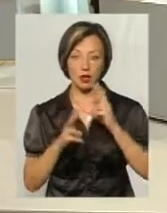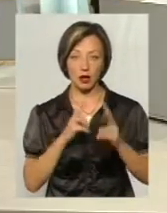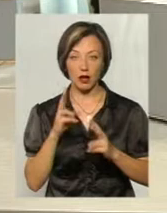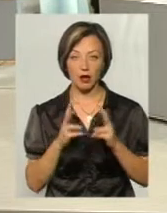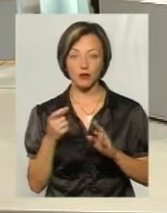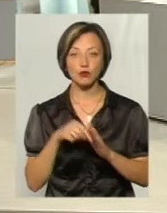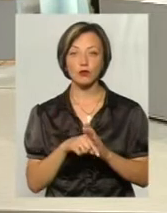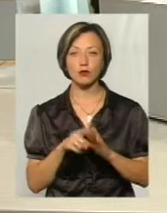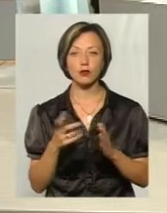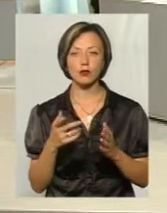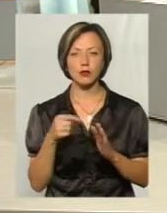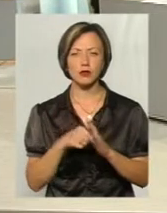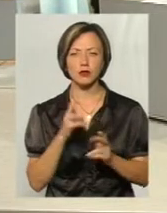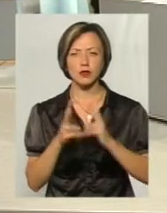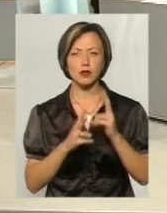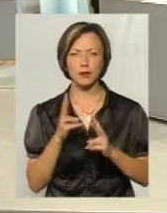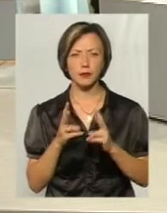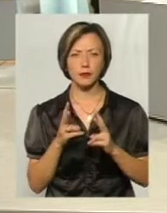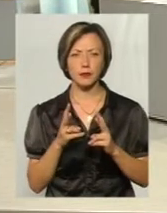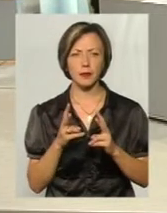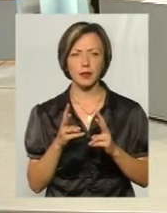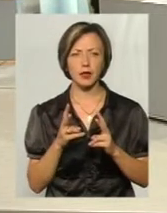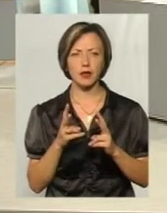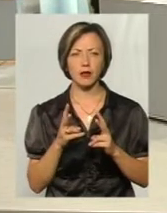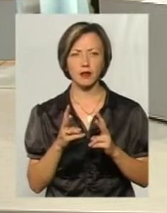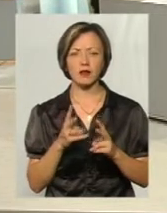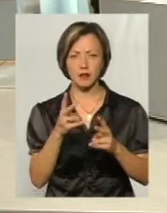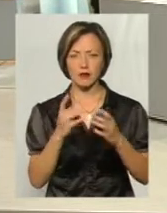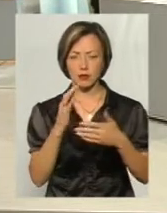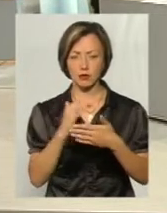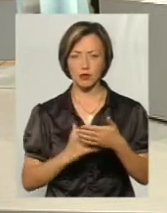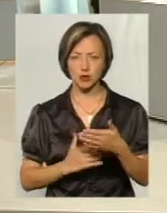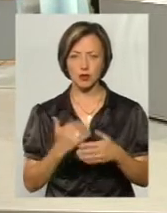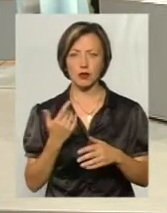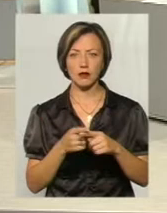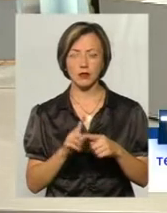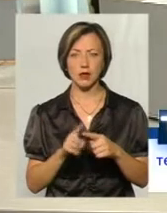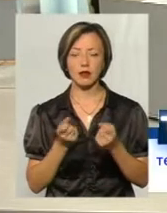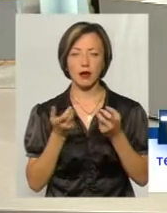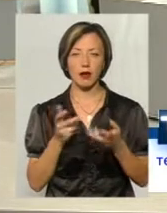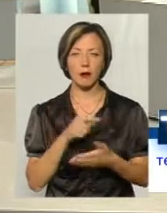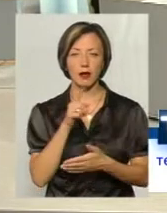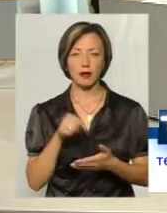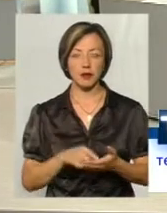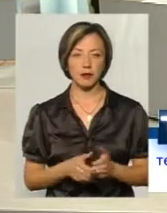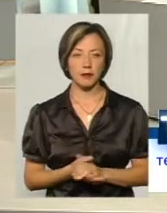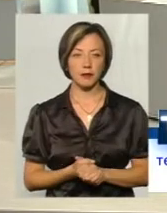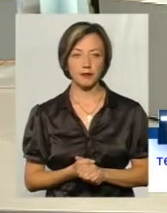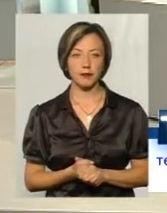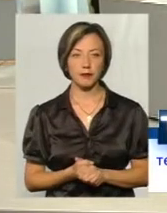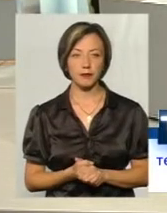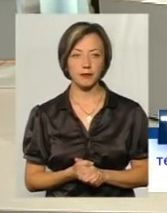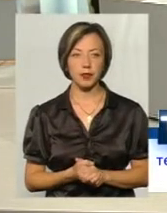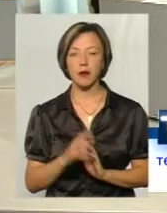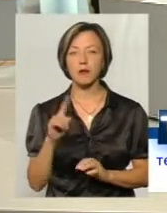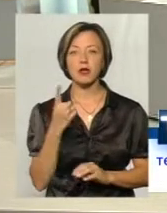А в чому полягала суть скарги? Ну, суть скарги, от ви ж називали вже пару питань. Значить, а перша скарга